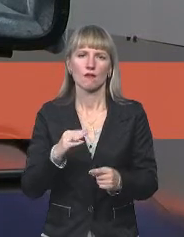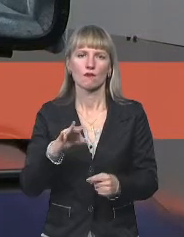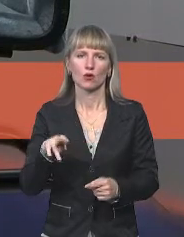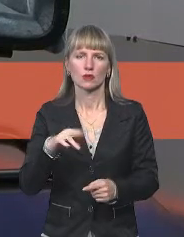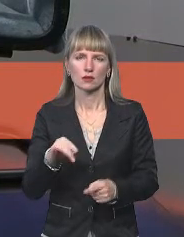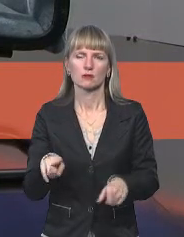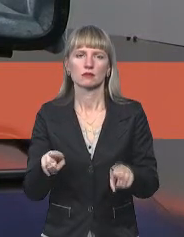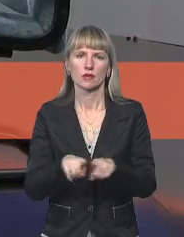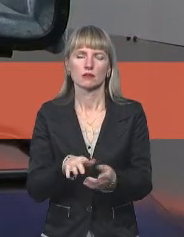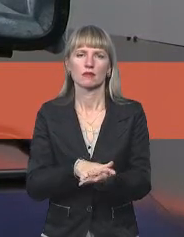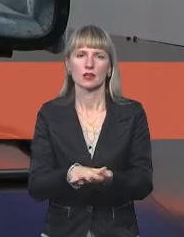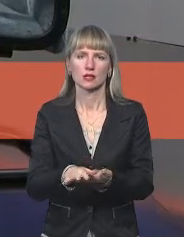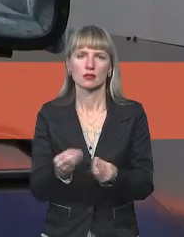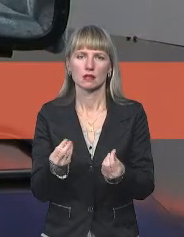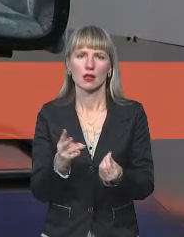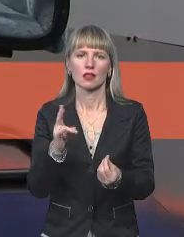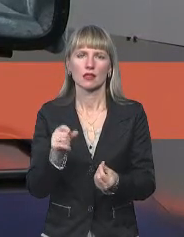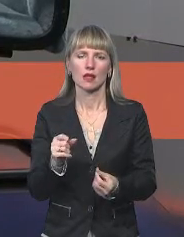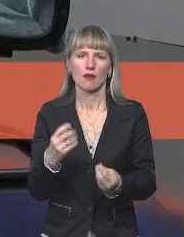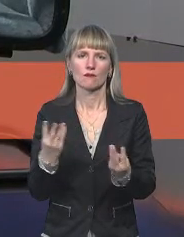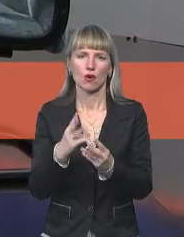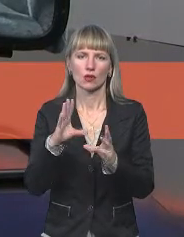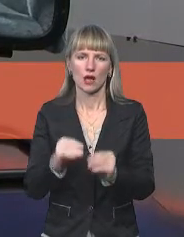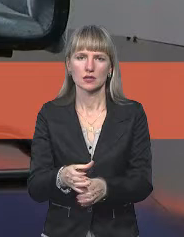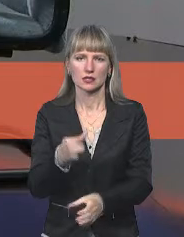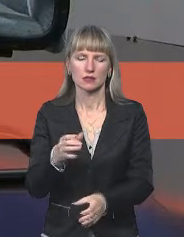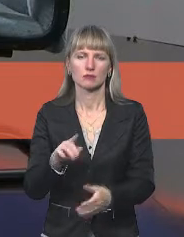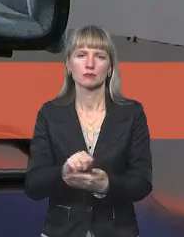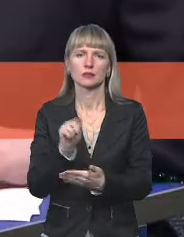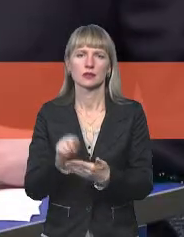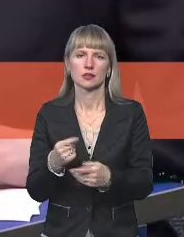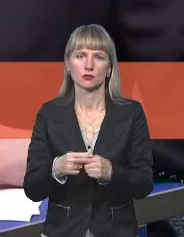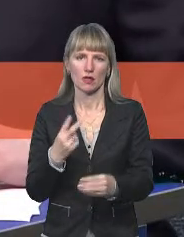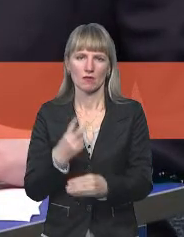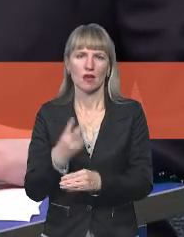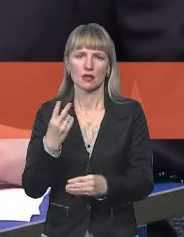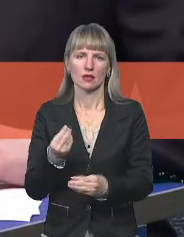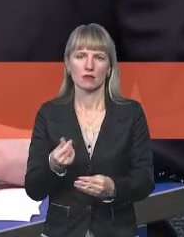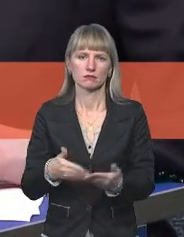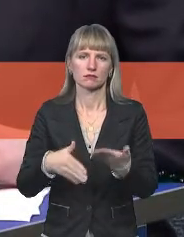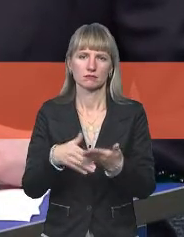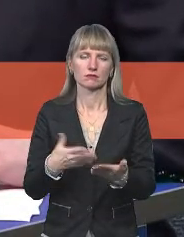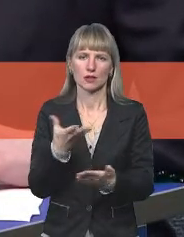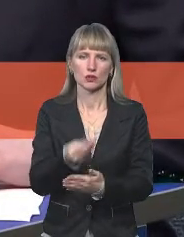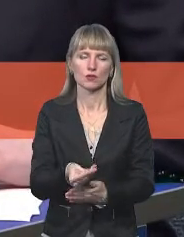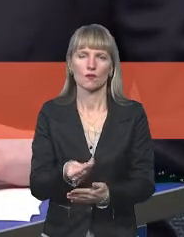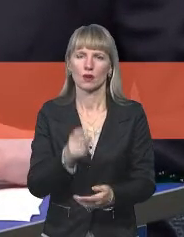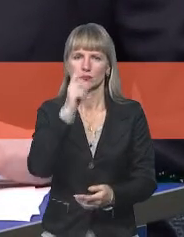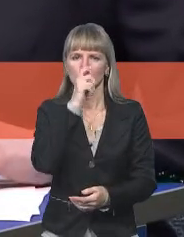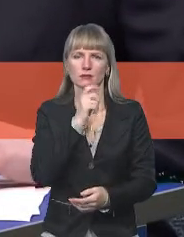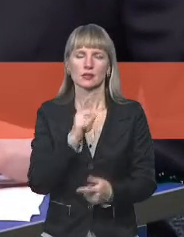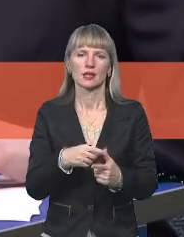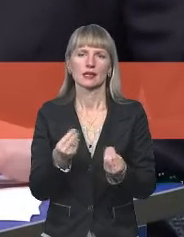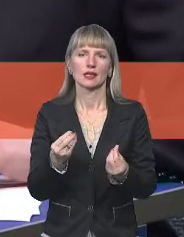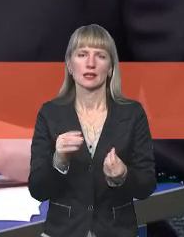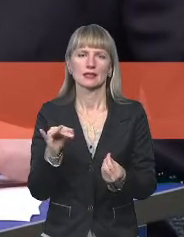фонди нібито теж витрачали кошти на вогнегасники. І знову постає питання, це що, двійне фінансування, або